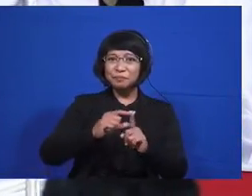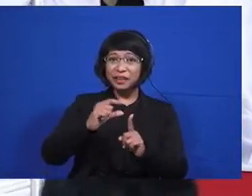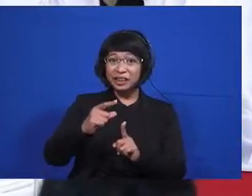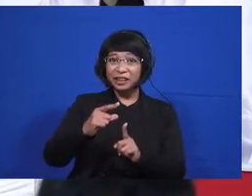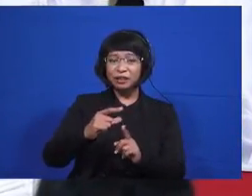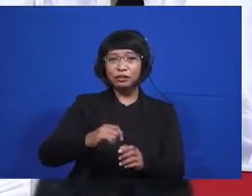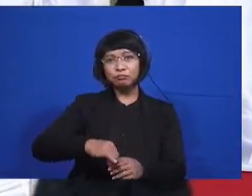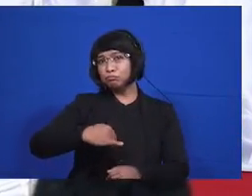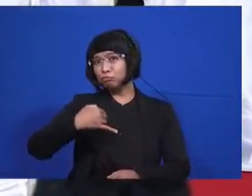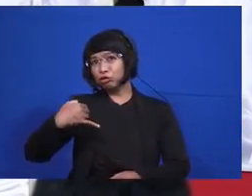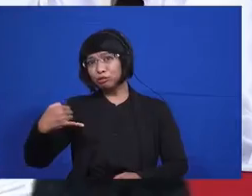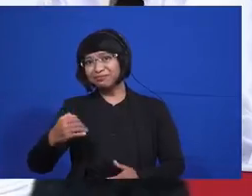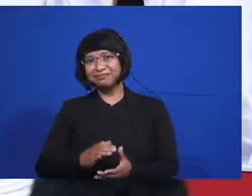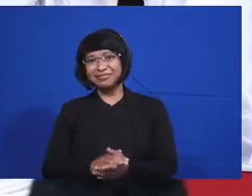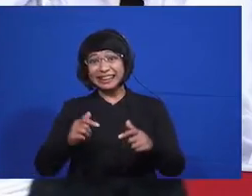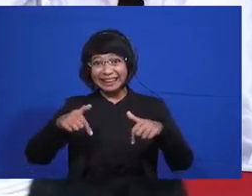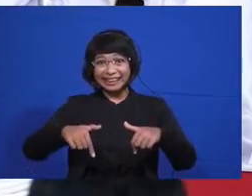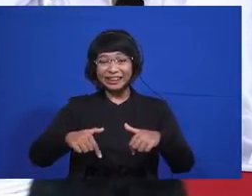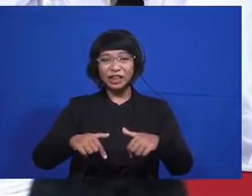Mimpinya yang pasti adalah mimpi indah,